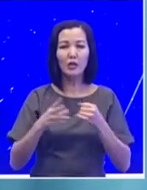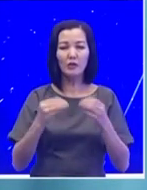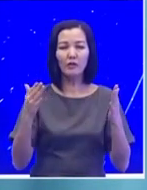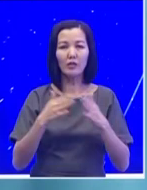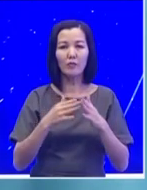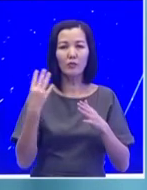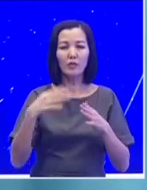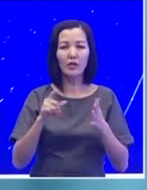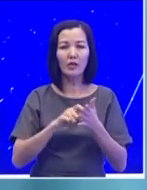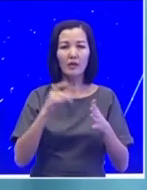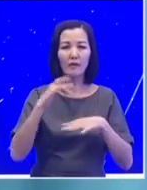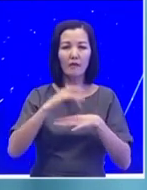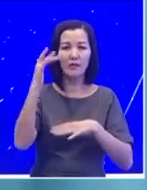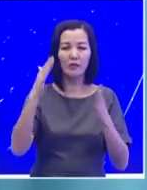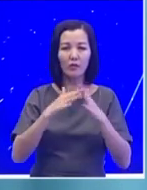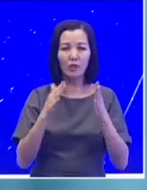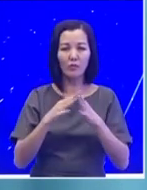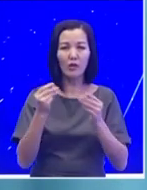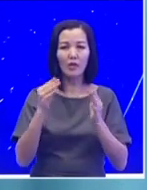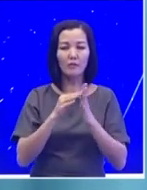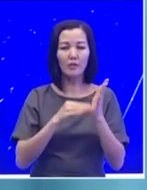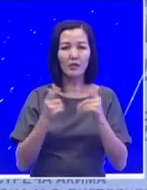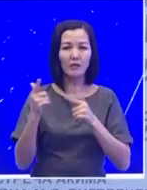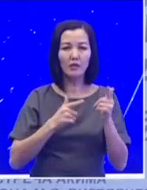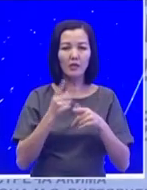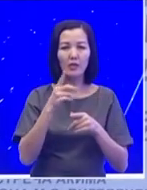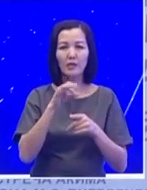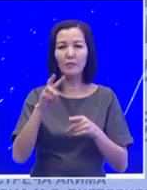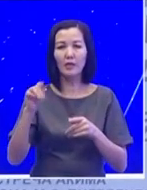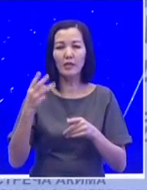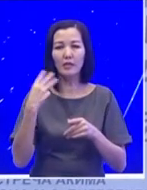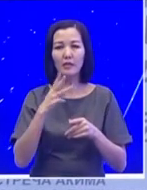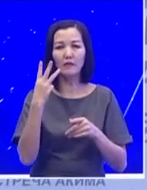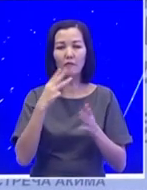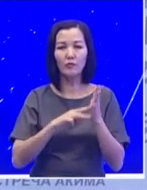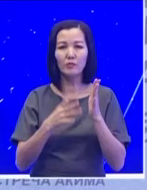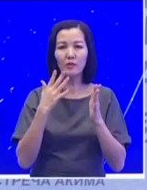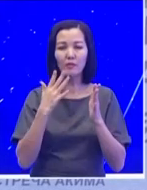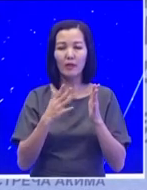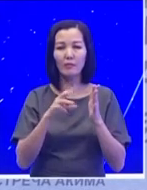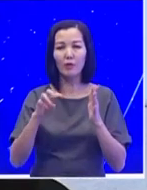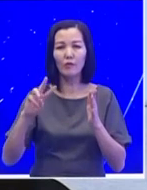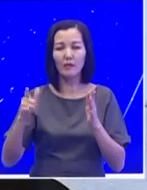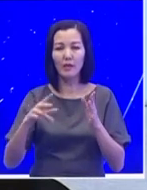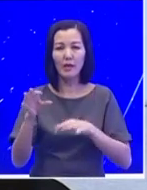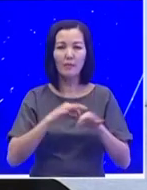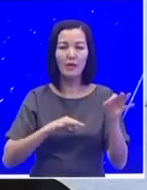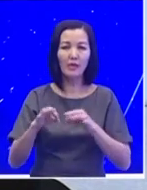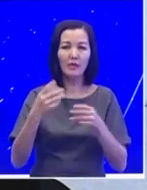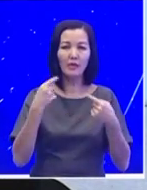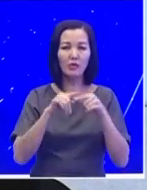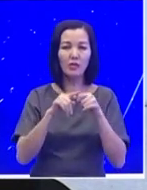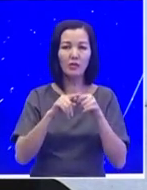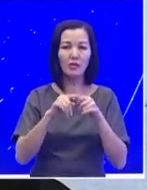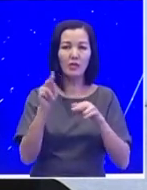одного 40-квартирного многоэтажного дома. Сметная стоимость проекта составила 1 миллиард 358 миллионов тенге. На проектирование